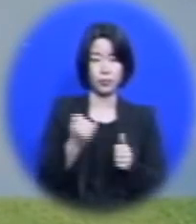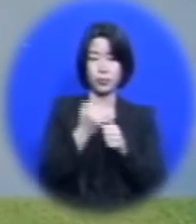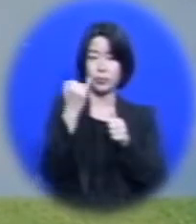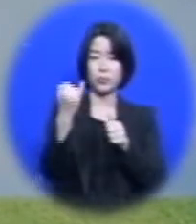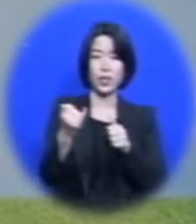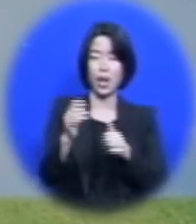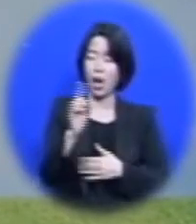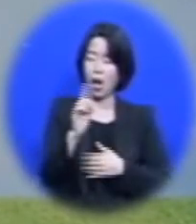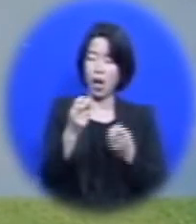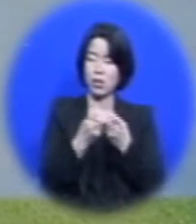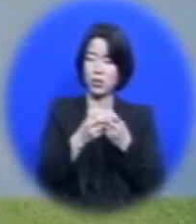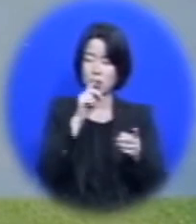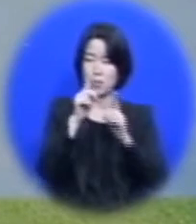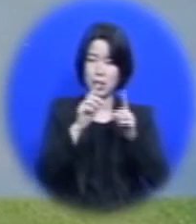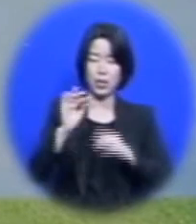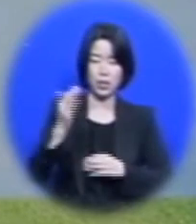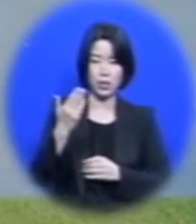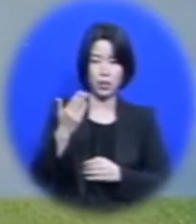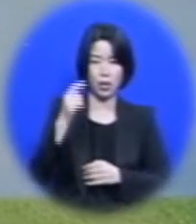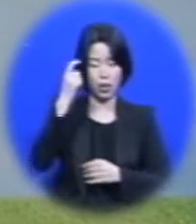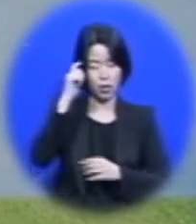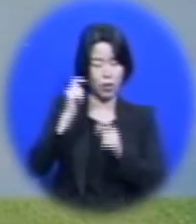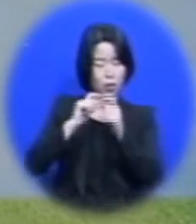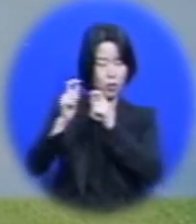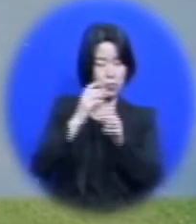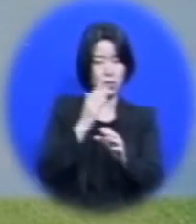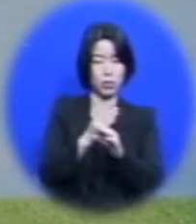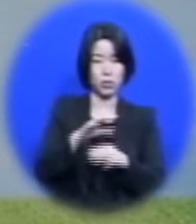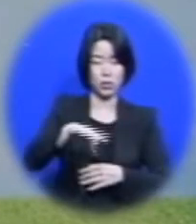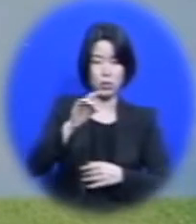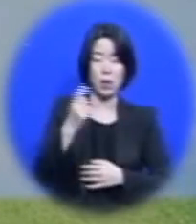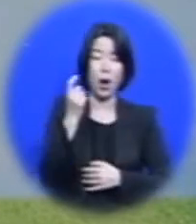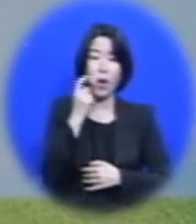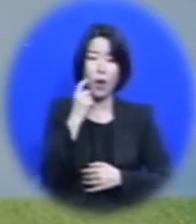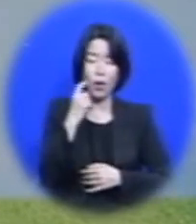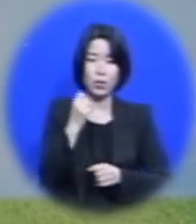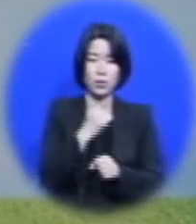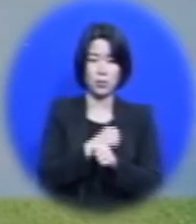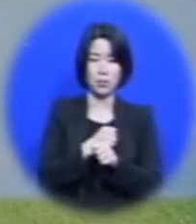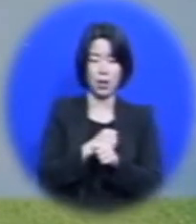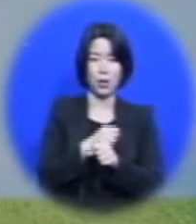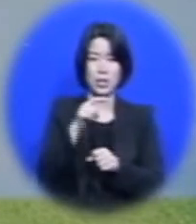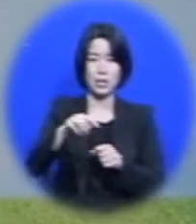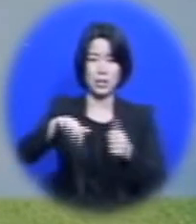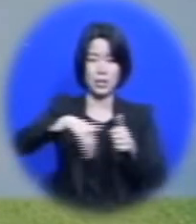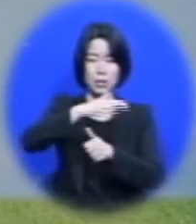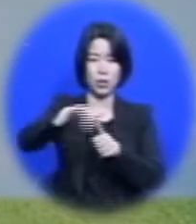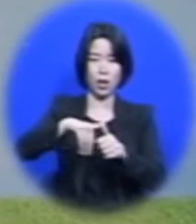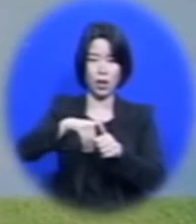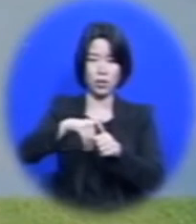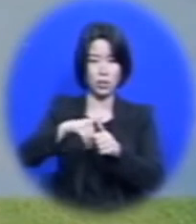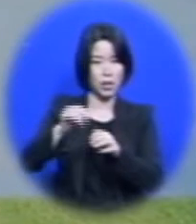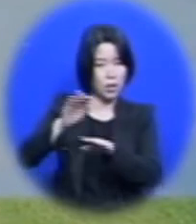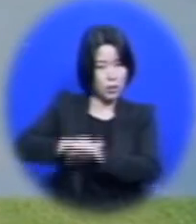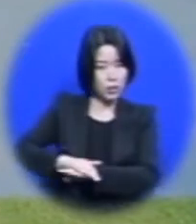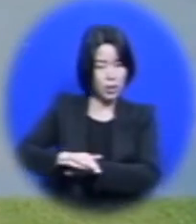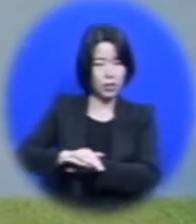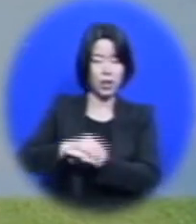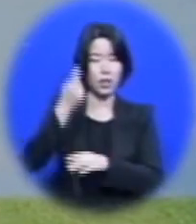아내에게 어떻게 말해야 할까 고민하다가 처음에는 거짓말로 그 상황을 무마해 버릴까 하는